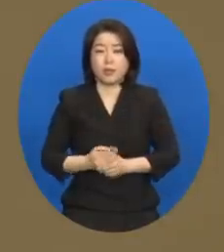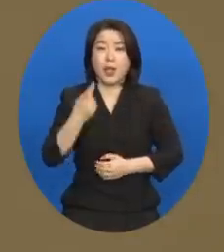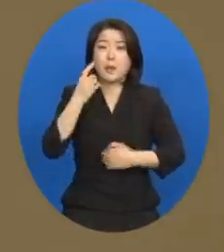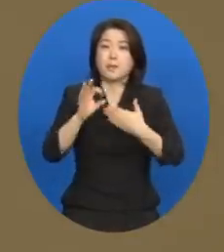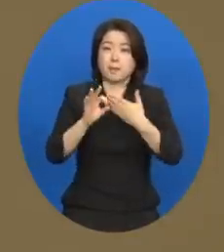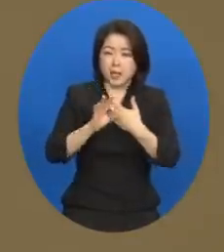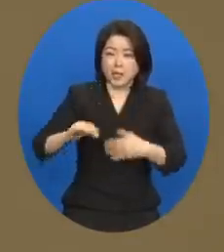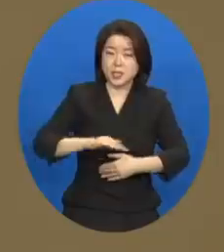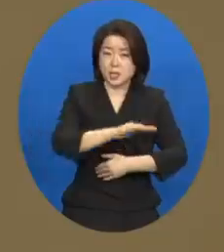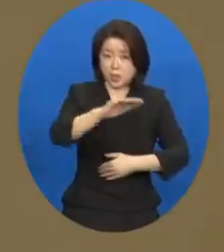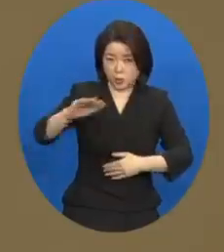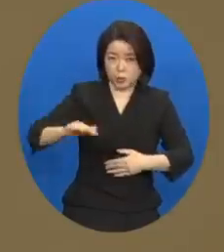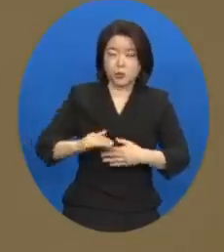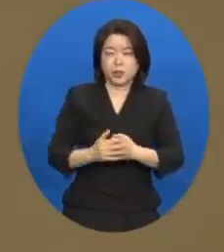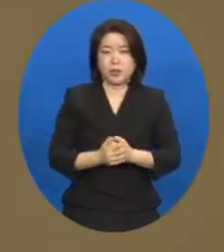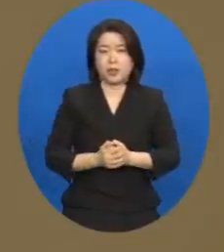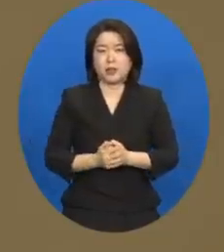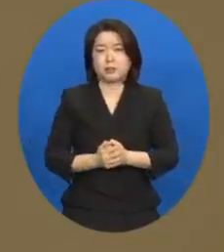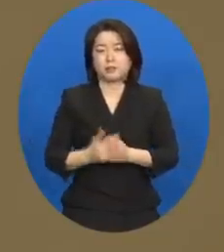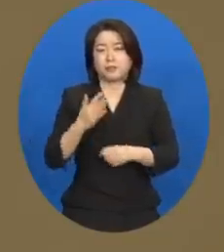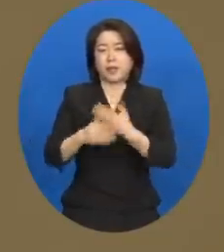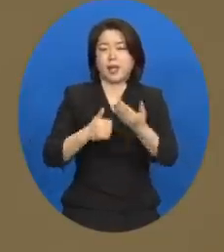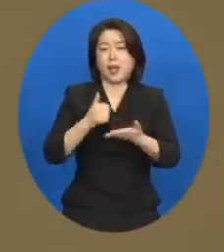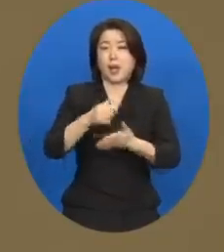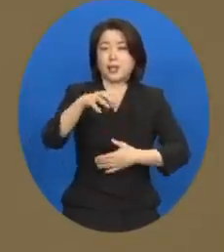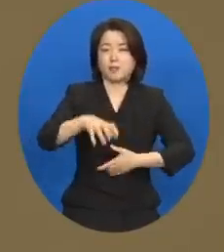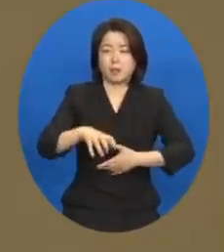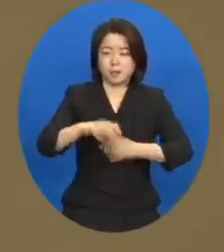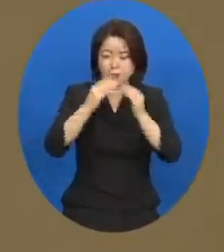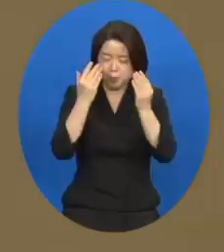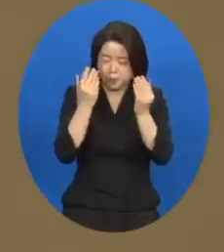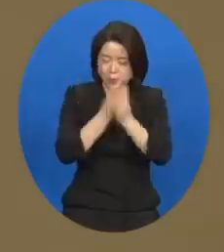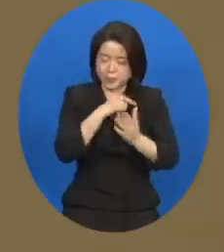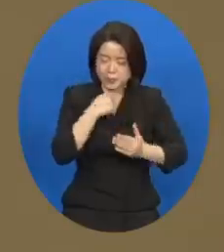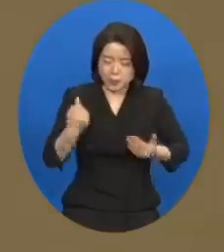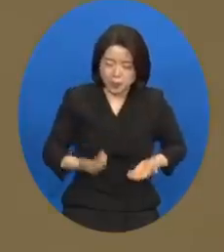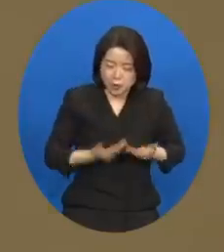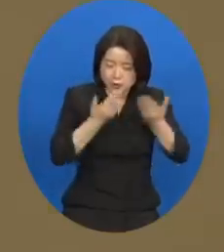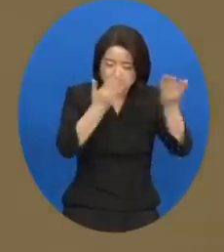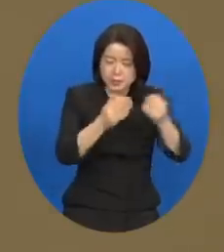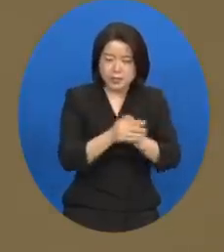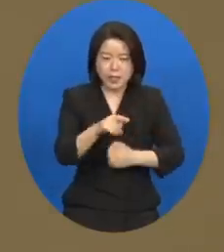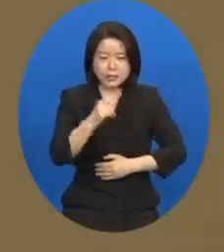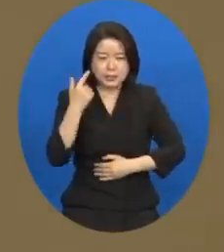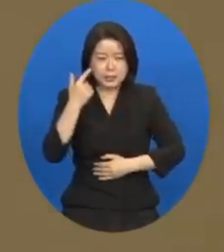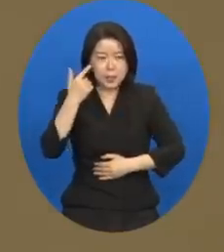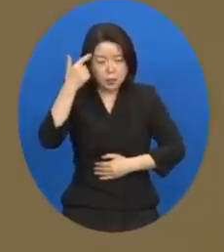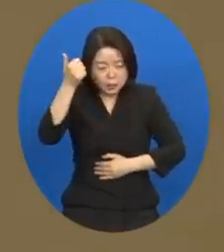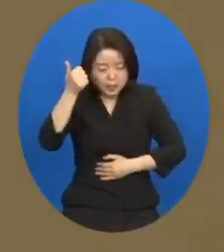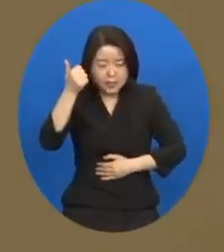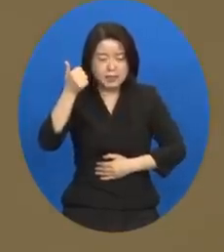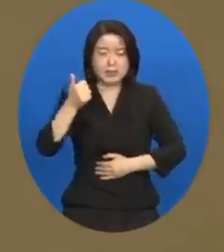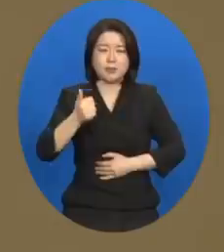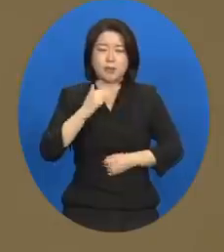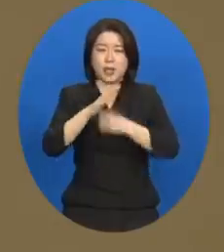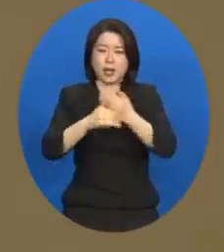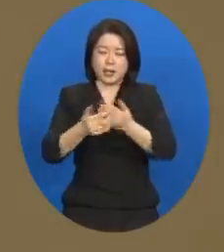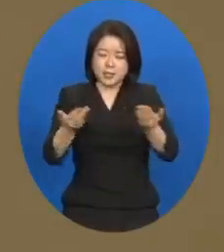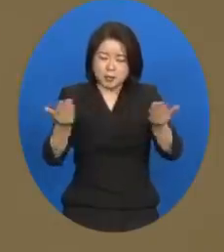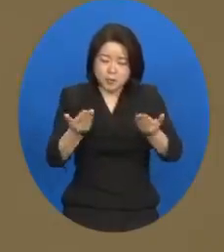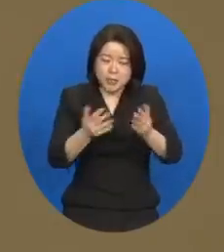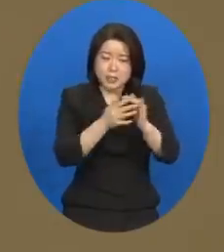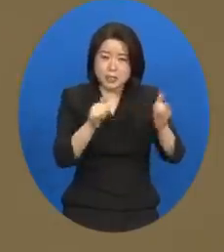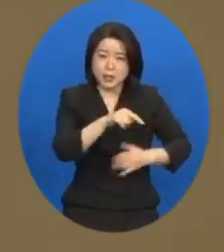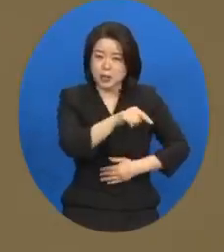우리가 그 하나님 앞에 전적으로 헌신한 그런 사역자들을 잘 돌보지 못하면 그들은